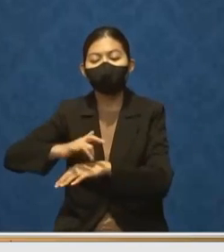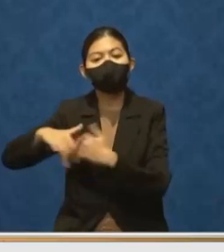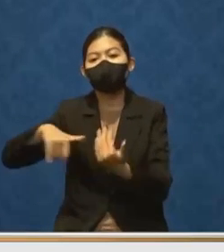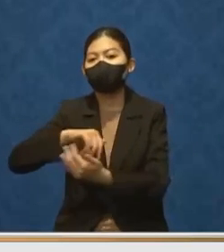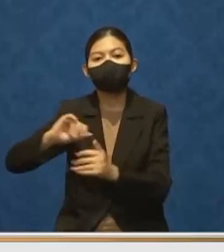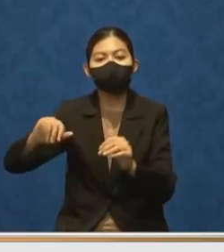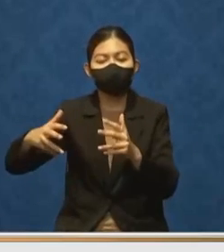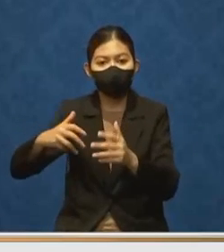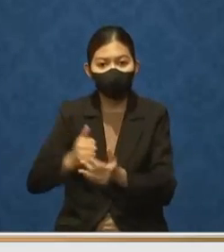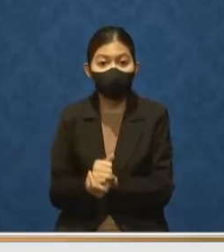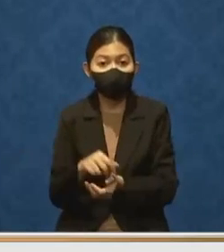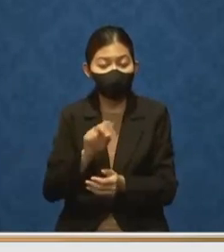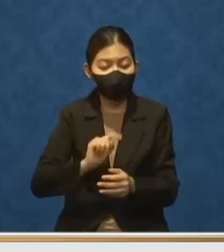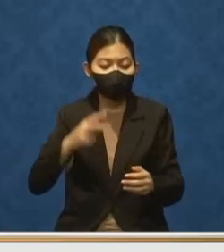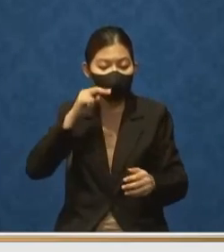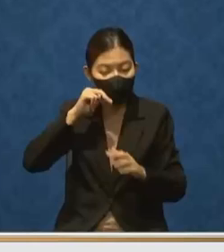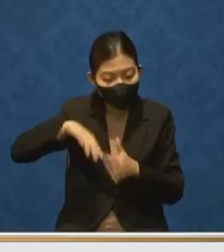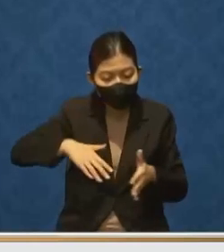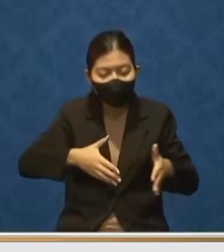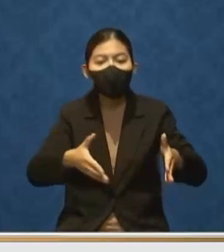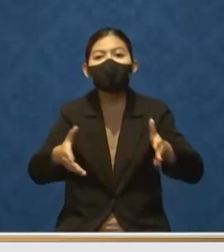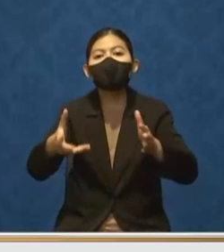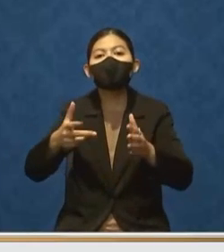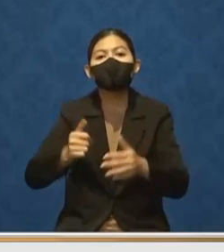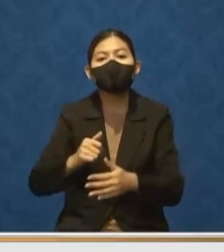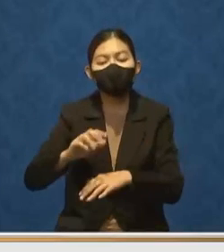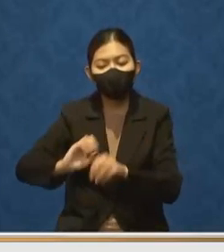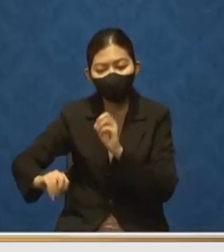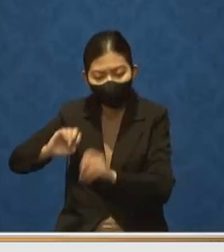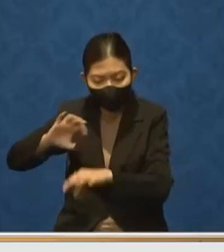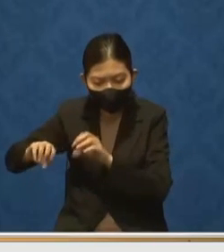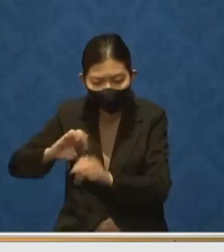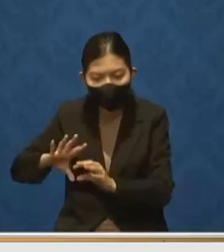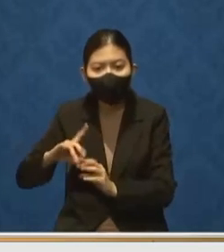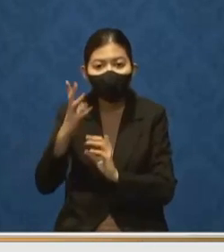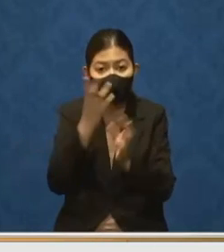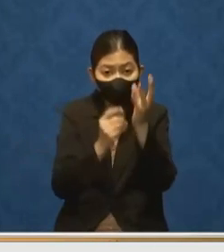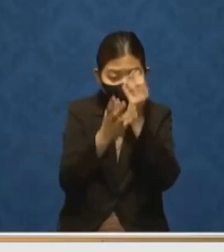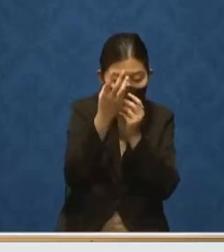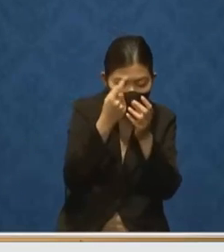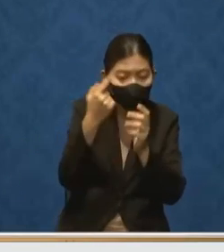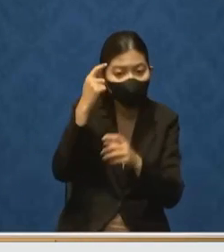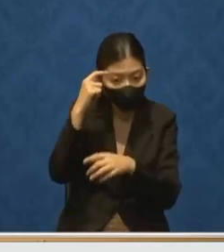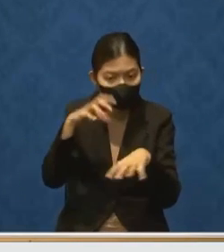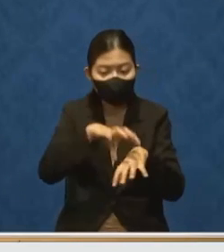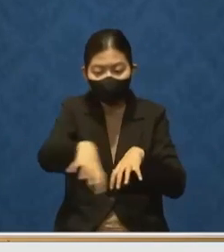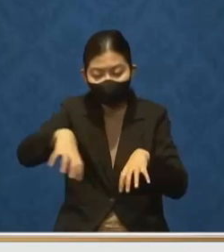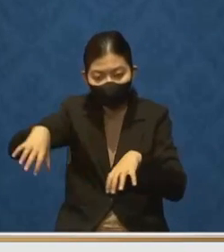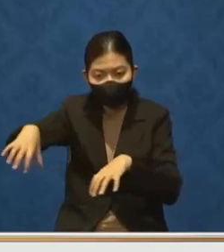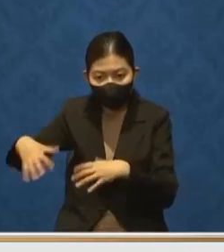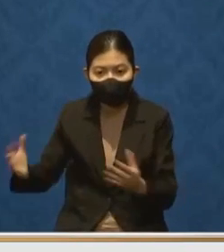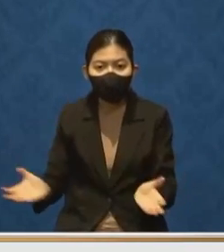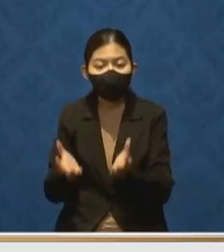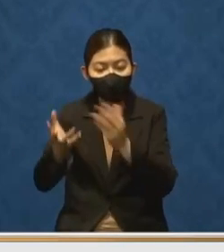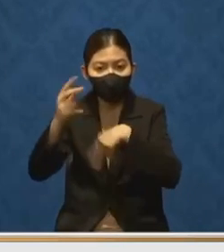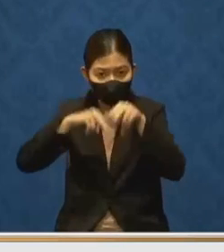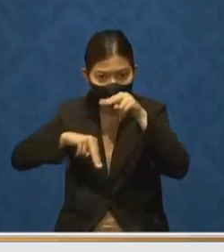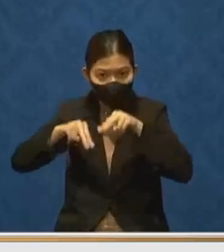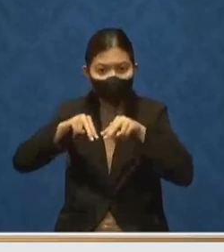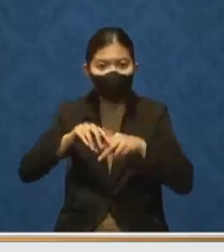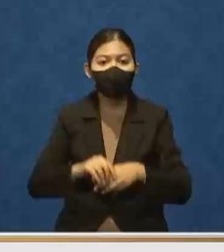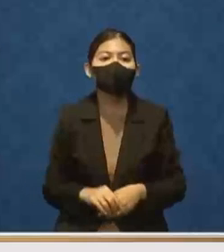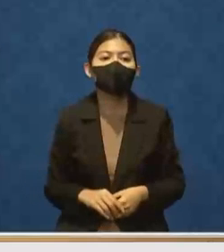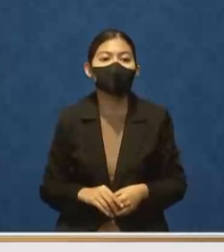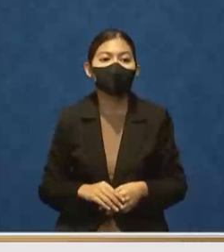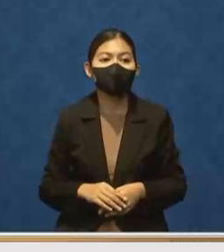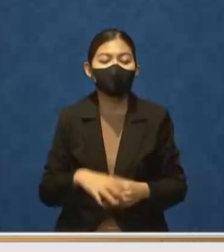ำทรัพยากรธรรมชาติมลพิษและสิ่งแวดล้อมและคมนาคมแสงเรียนรู้และแหล่งอนุรักษ์พันธุ์พืชยุทธศาส